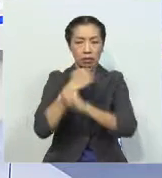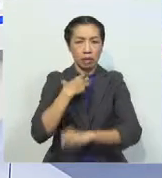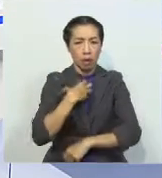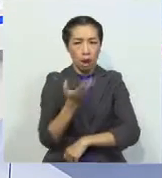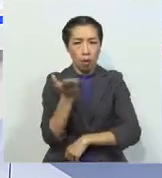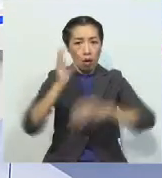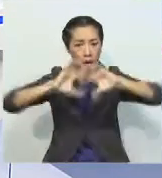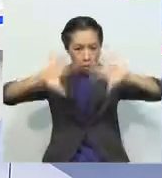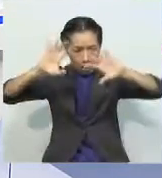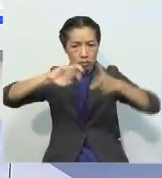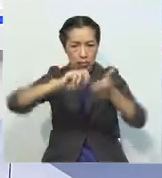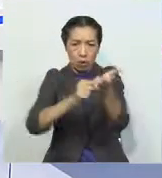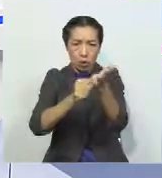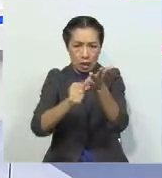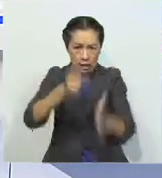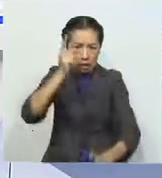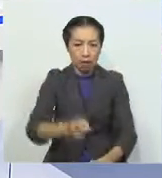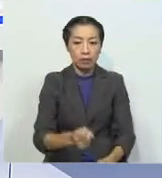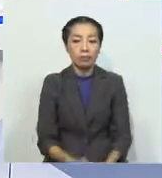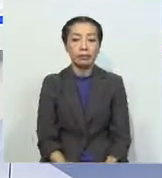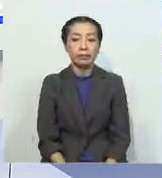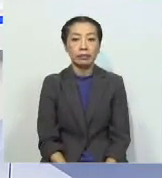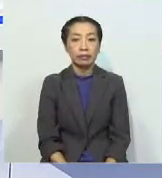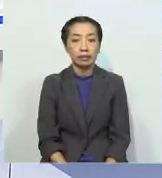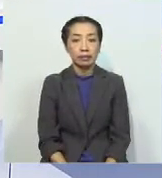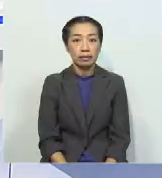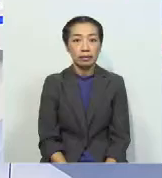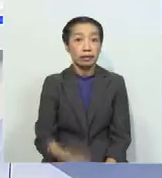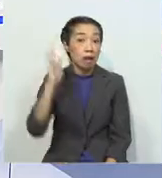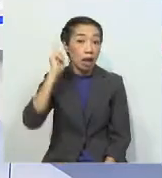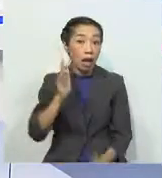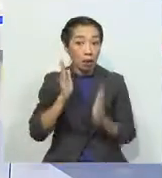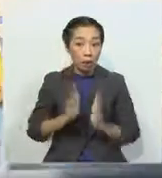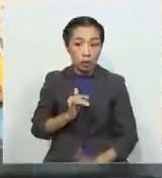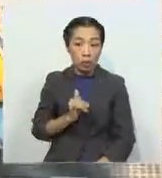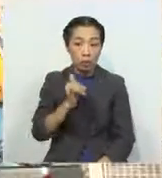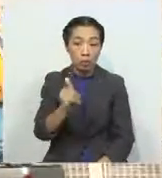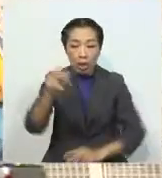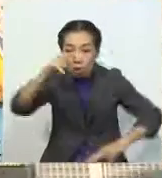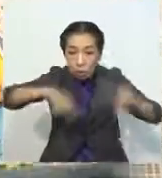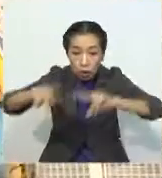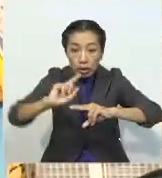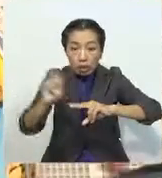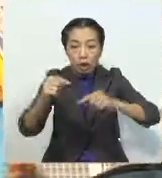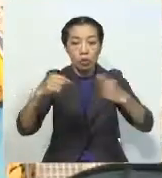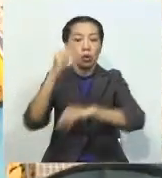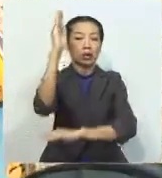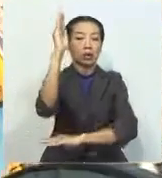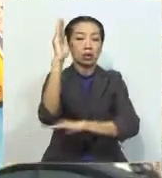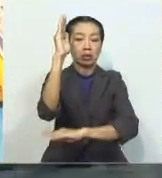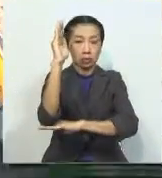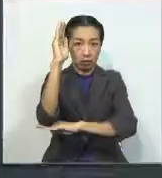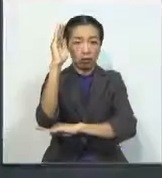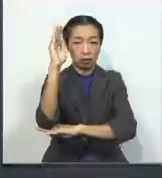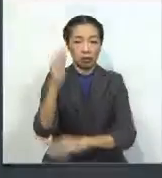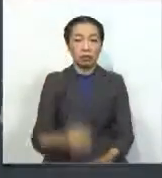การให้ภาครัฐเร่งแก้ไขปัญหาอย่างจริงจังครับจุดที่ทีมข่าวลงไปสำรวจนะครับอยู่ที่บริเวณอนุสาวรีย์